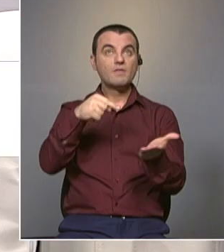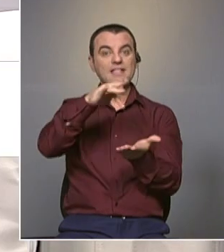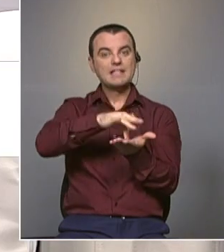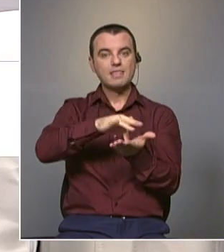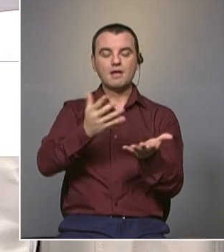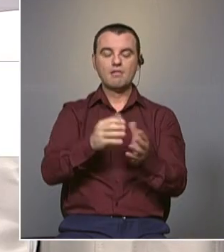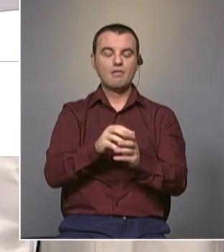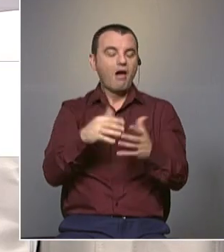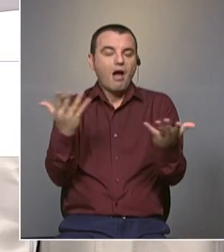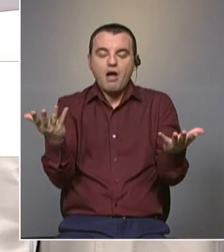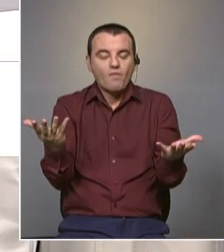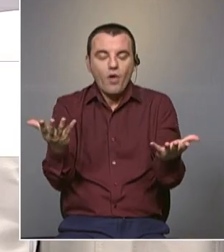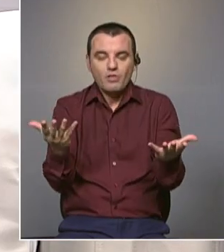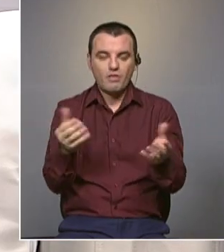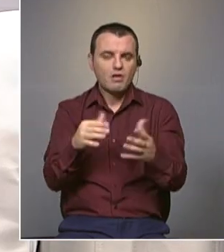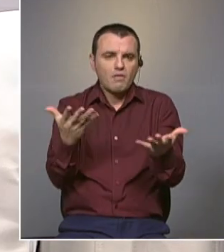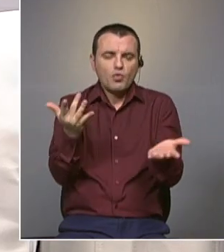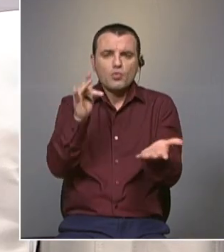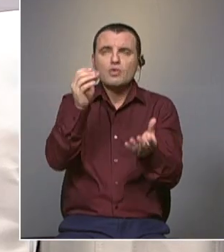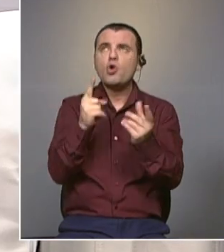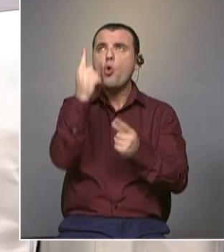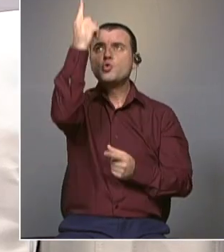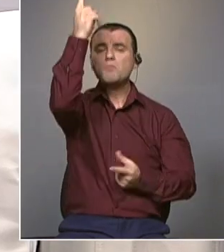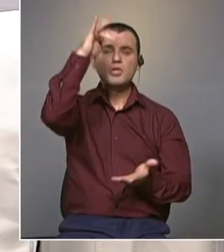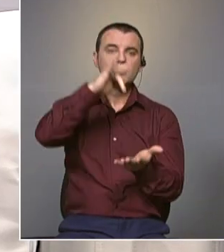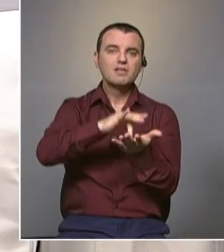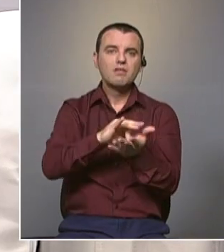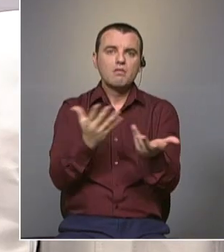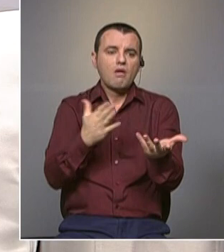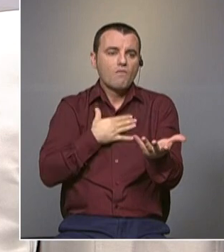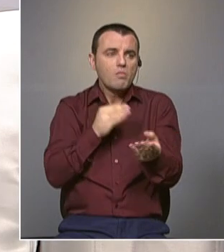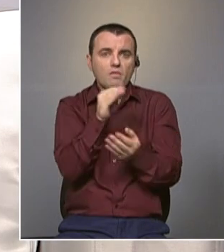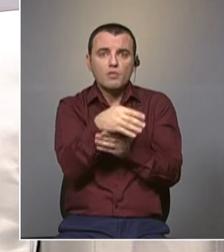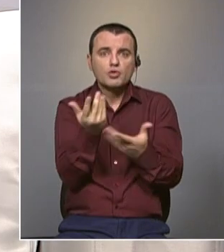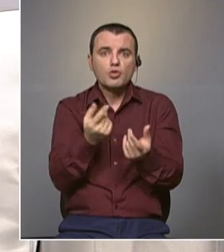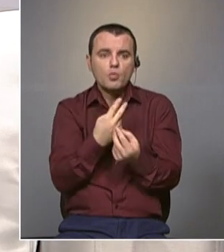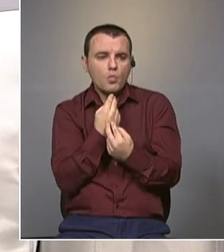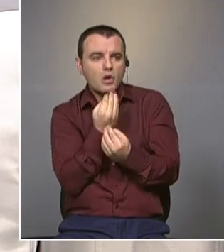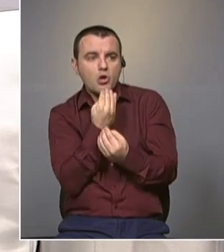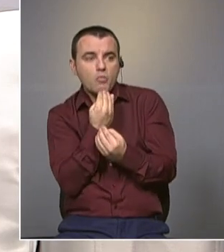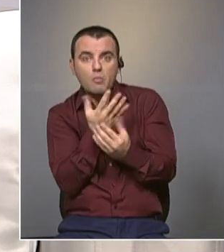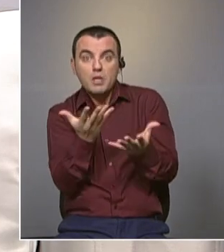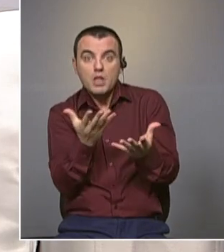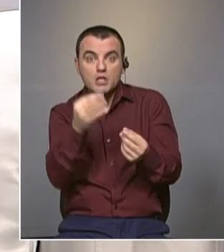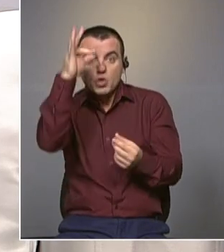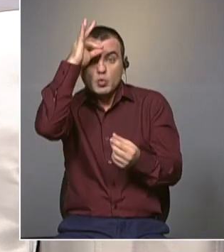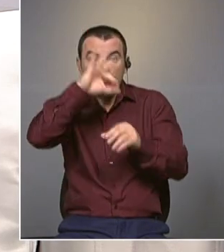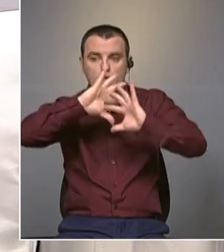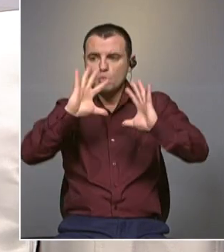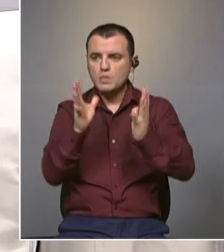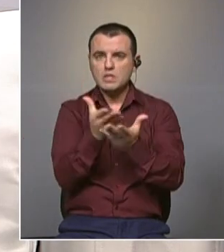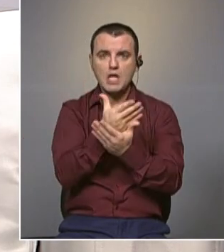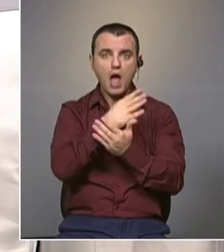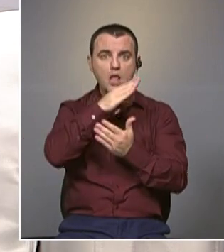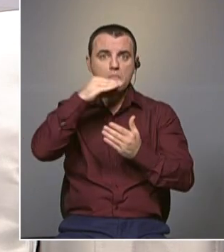Какво представлява този космически център? Какво има в него, че е толкова любопитен за учениците от цялата страна и кандидатстват вече